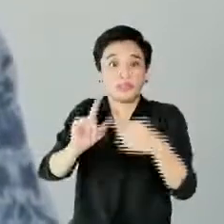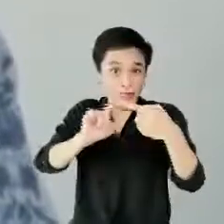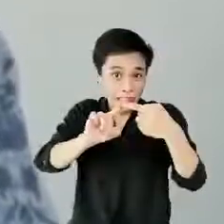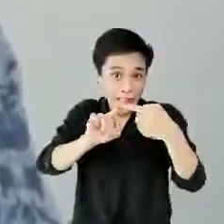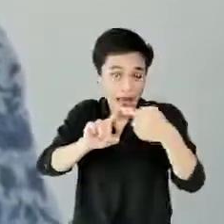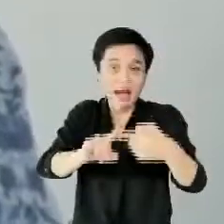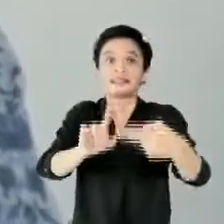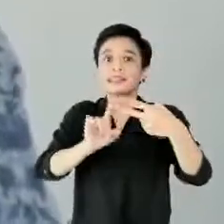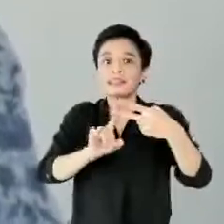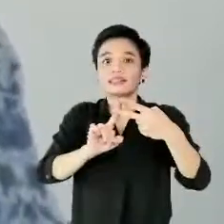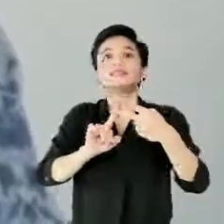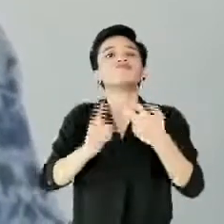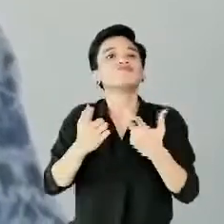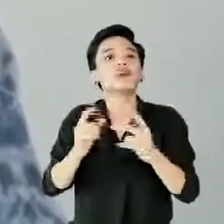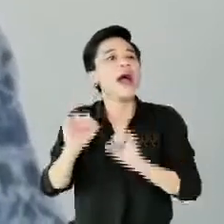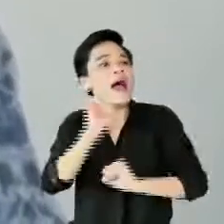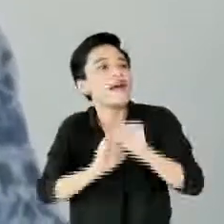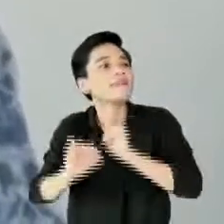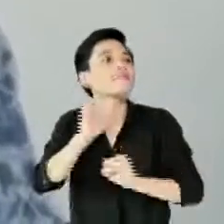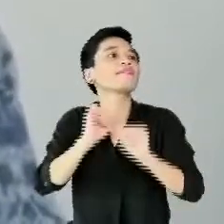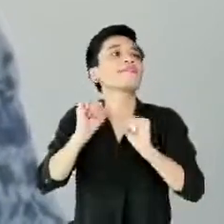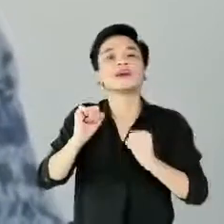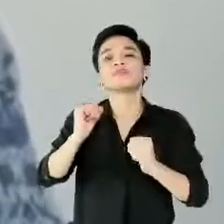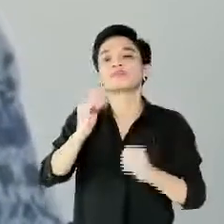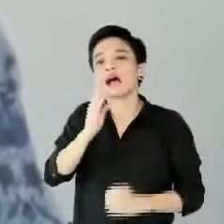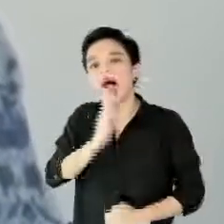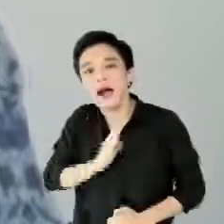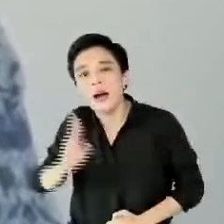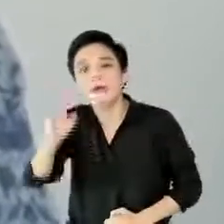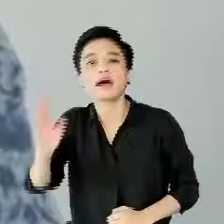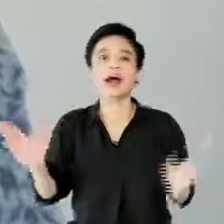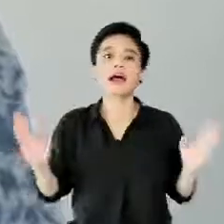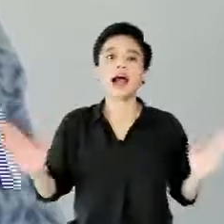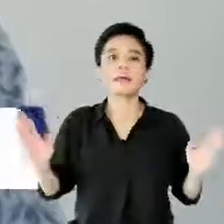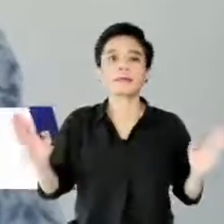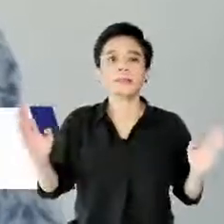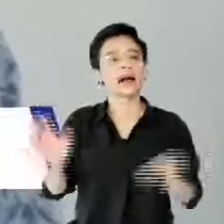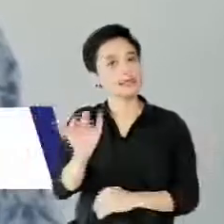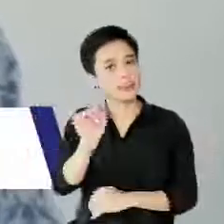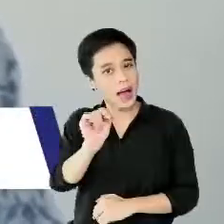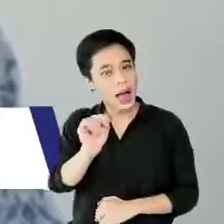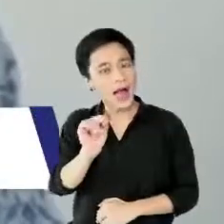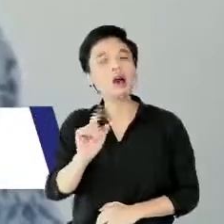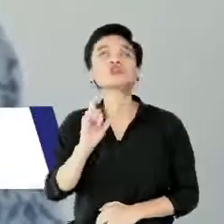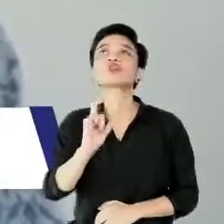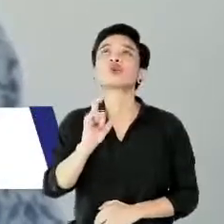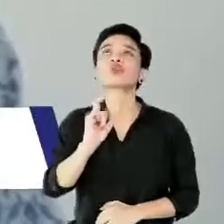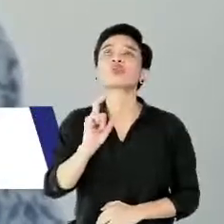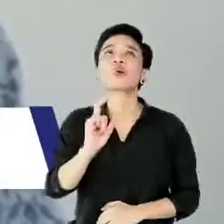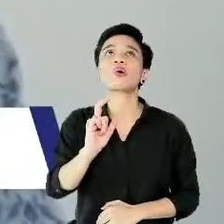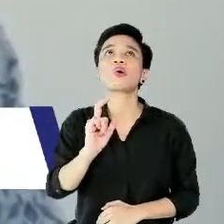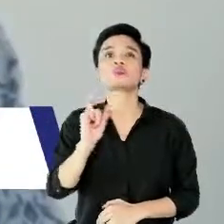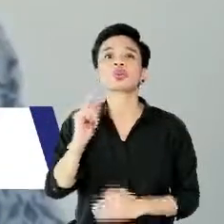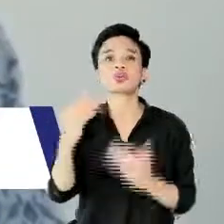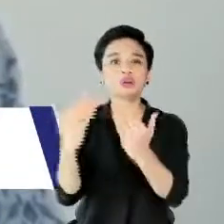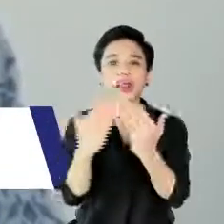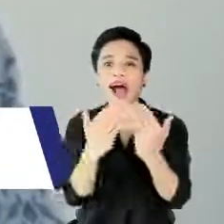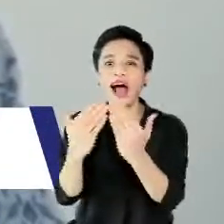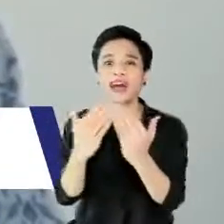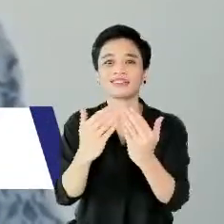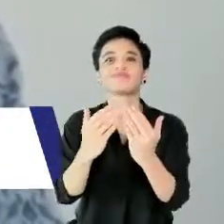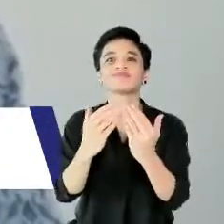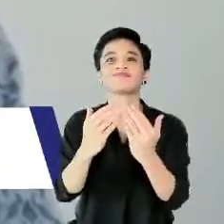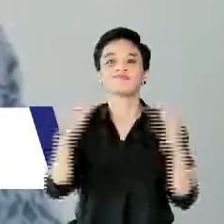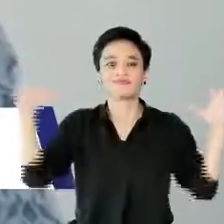kegiatan keagamaan Hai jadi kegiatan keagamaan untuk bisanya kegiatan salat berjamaah